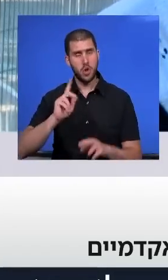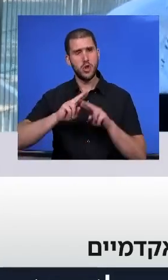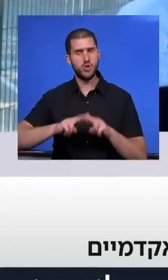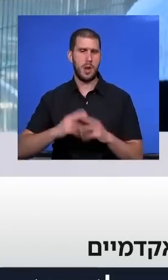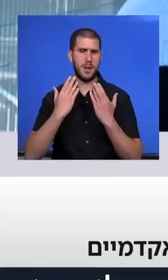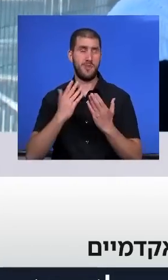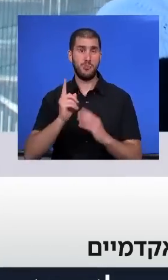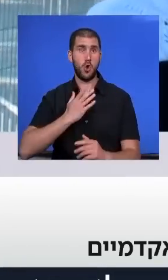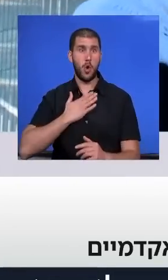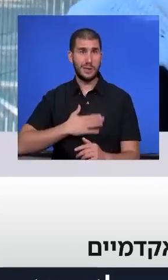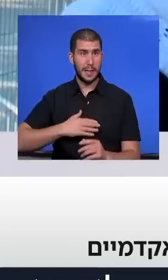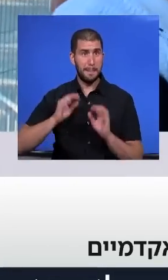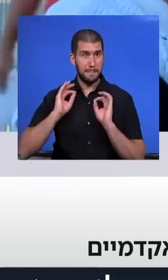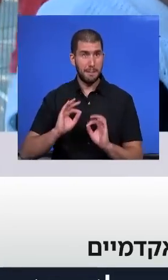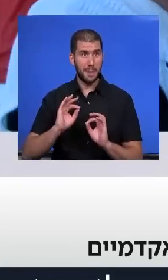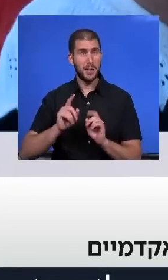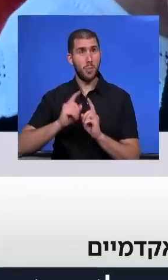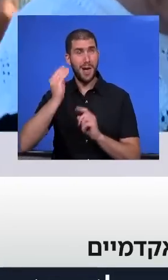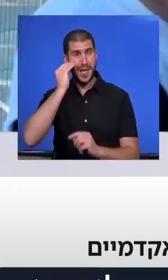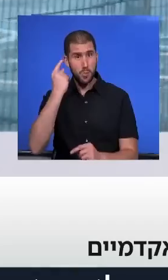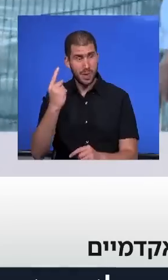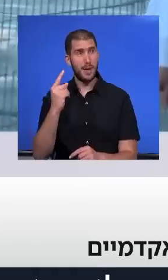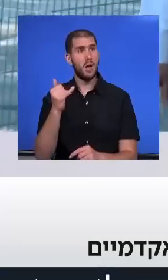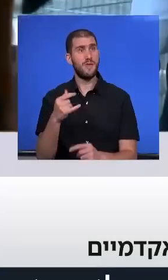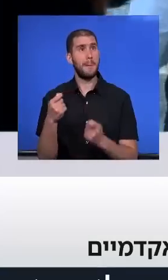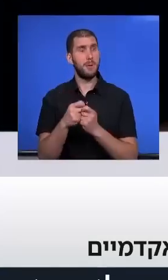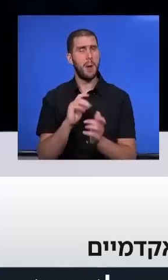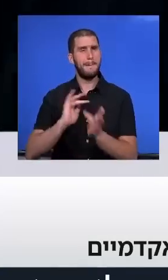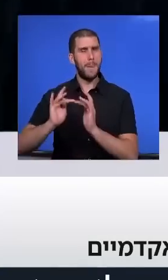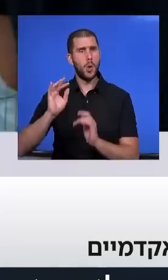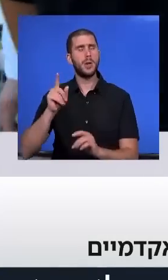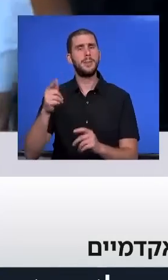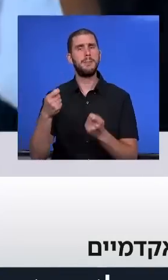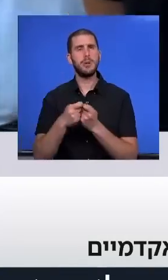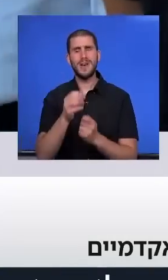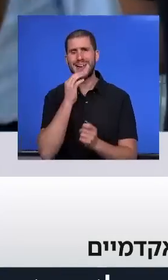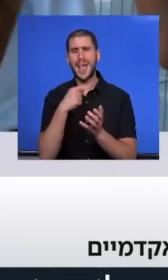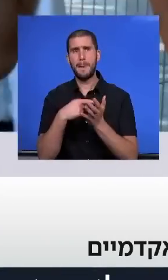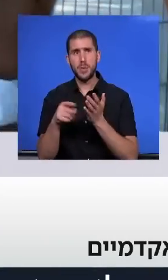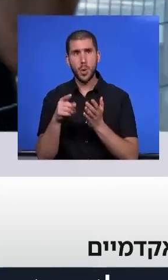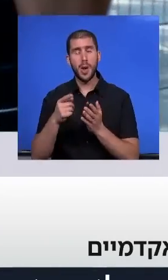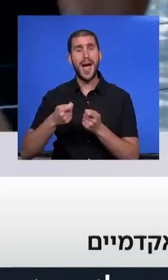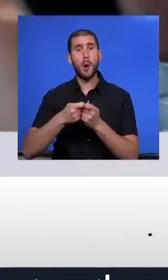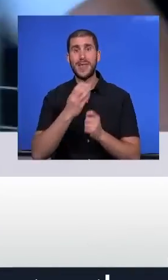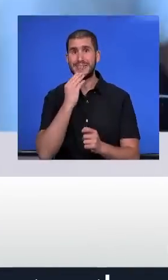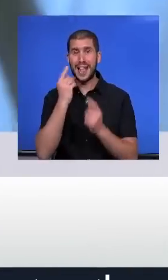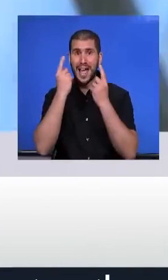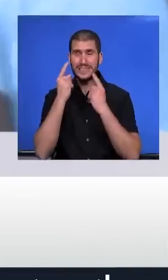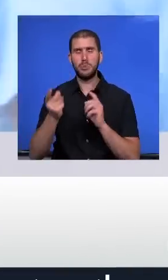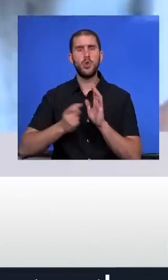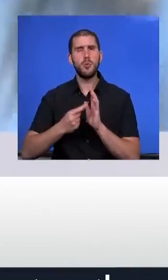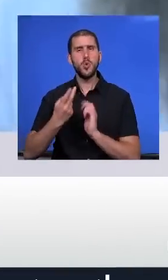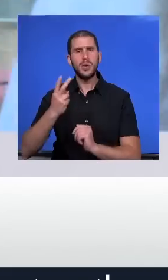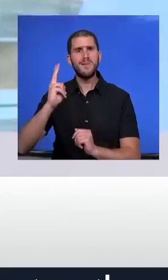מי שרוצה באמת שילכו ללימודים האלה, ועכשיו לגבי המחלוקות, לגבי הגיל הפטור, מבחינת אגודת ישראל לחסידים, הם רוצים כמה שיותר